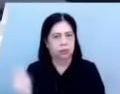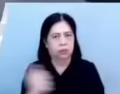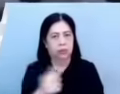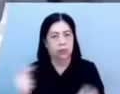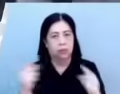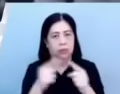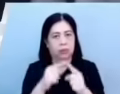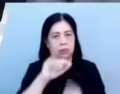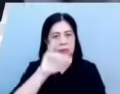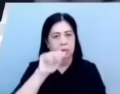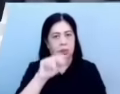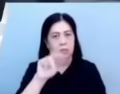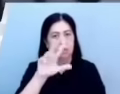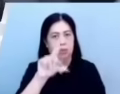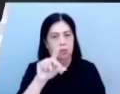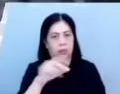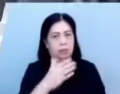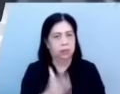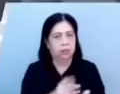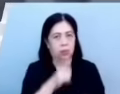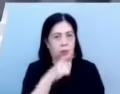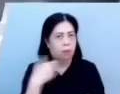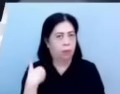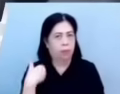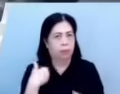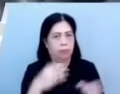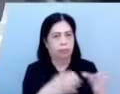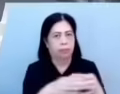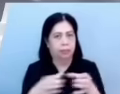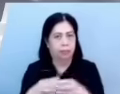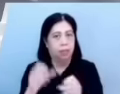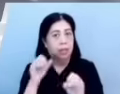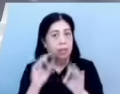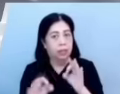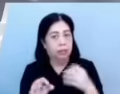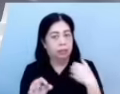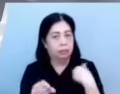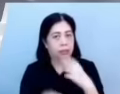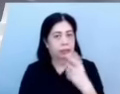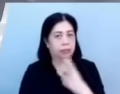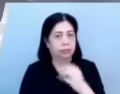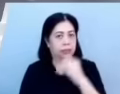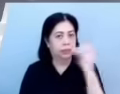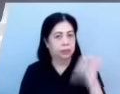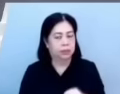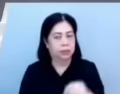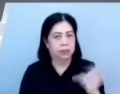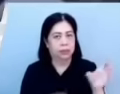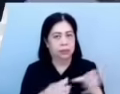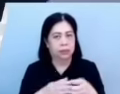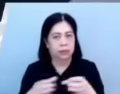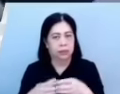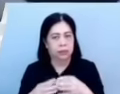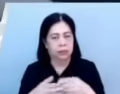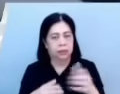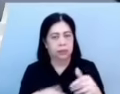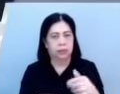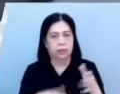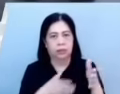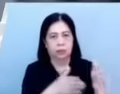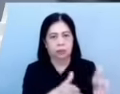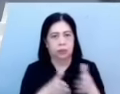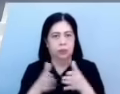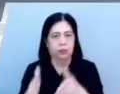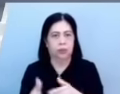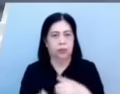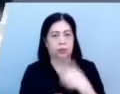31 ang ilang hindi nag-consolidate. Yan ay kung wala pa sa 60% ang consolidated sa mga ruta nila. Pagdating naman